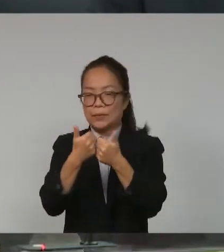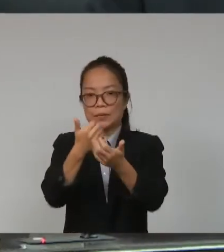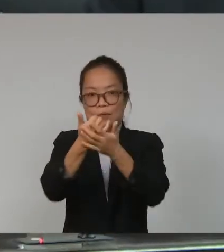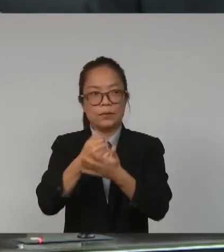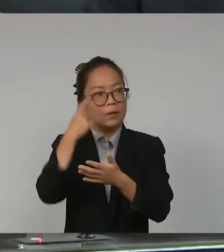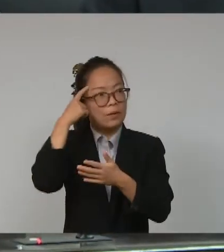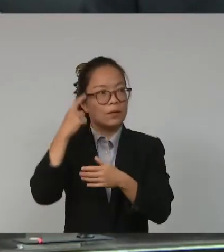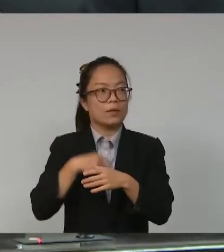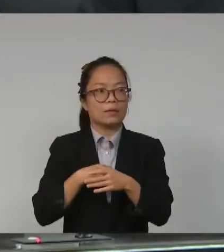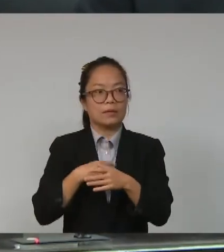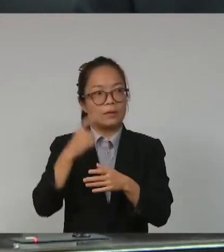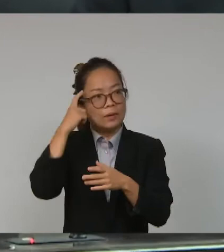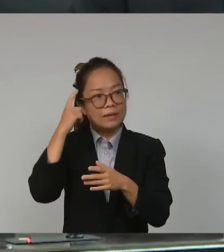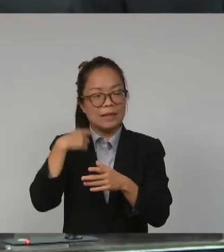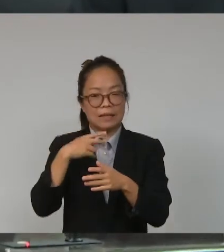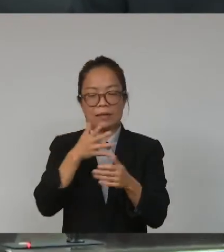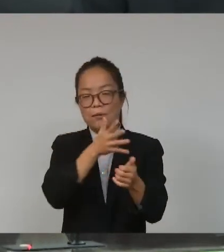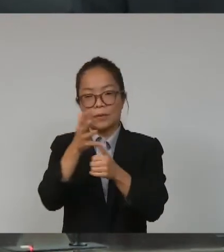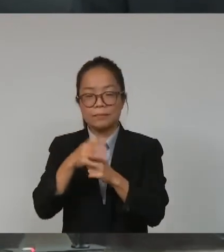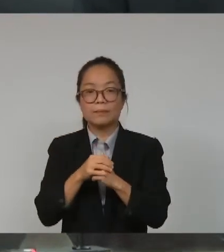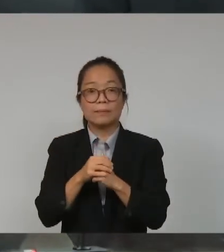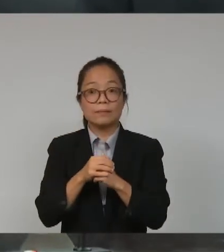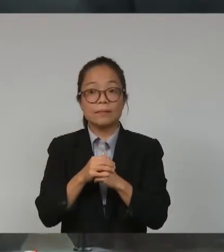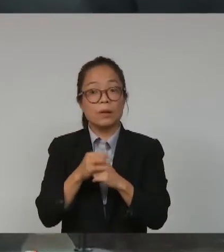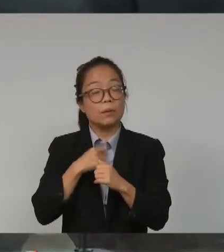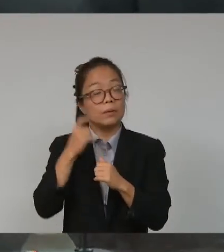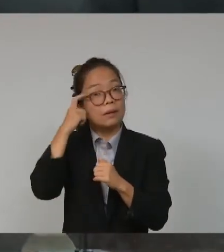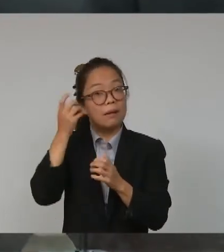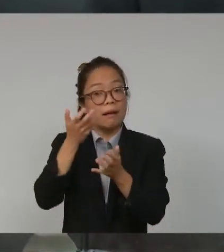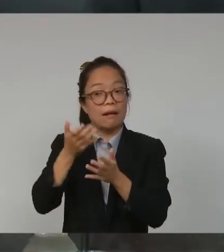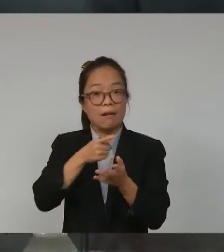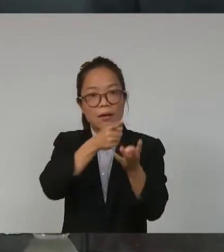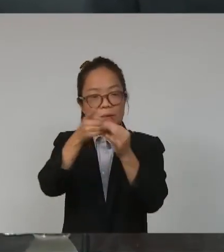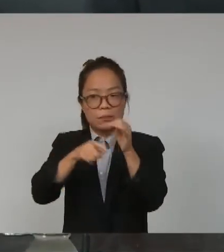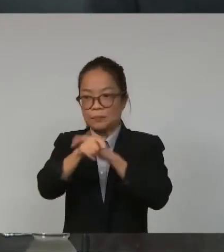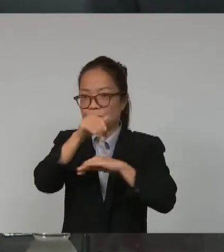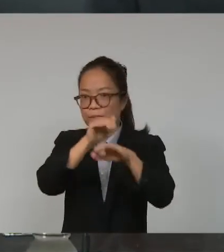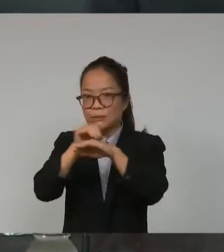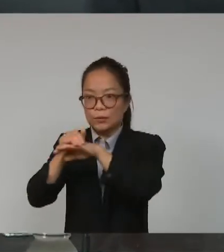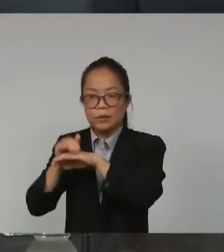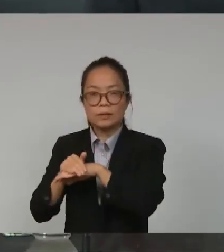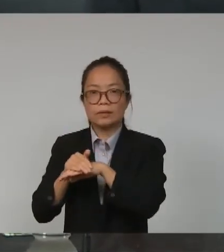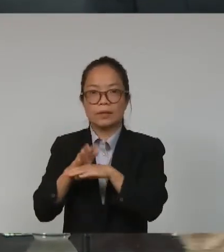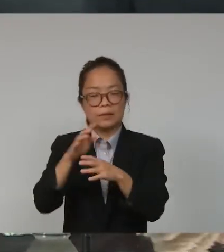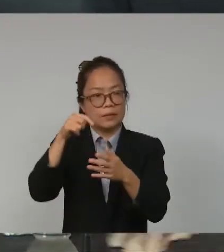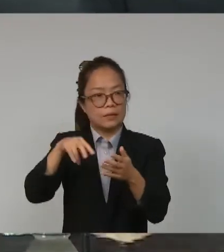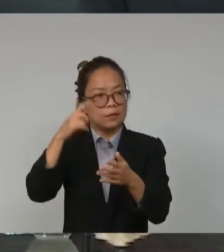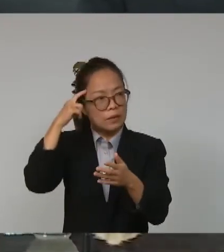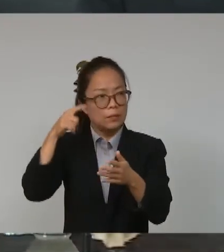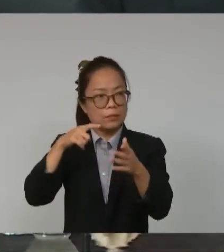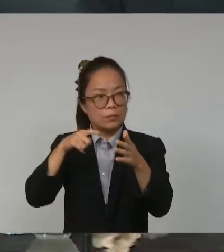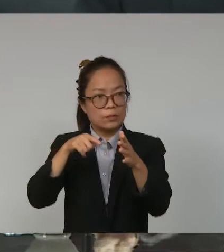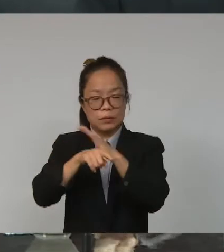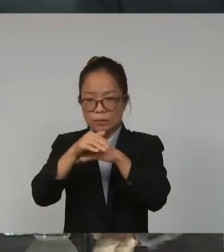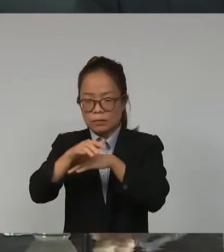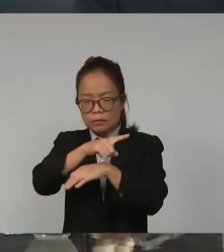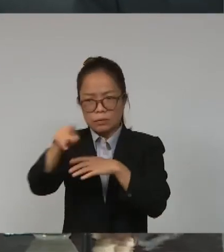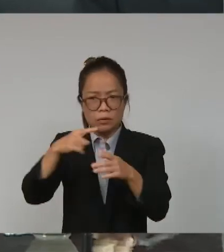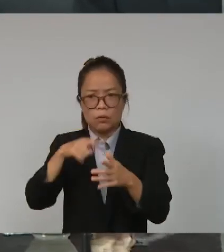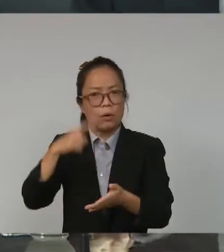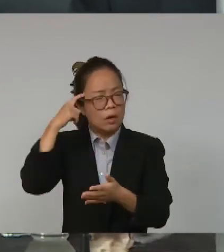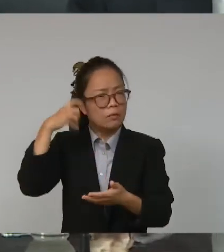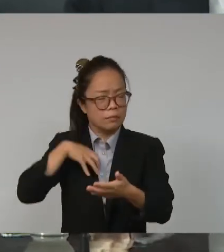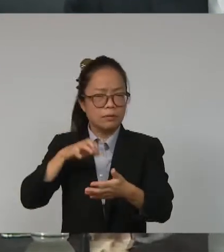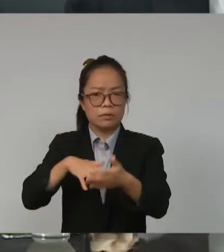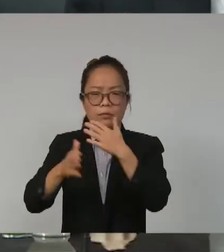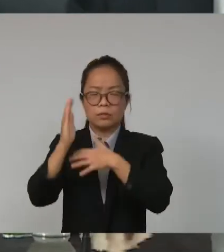想我就省略刚刚问候哈。那我想刚刚各位学者专家跟内政部的立场，我觉得其实也都蛮清楚的。内政部其实就